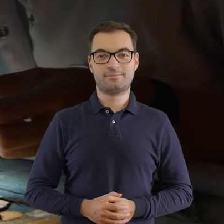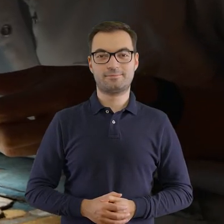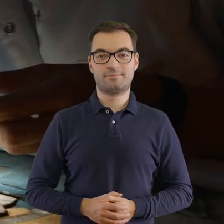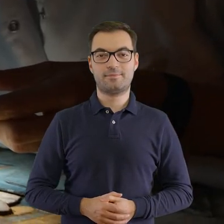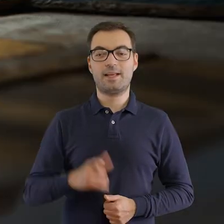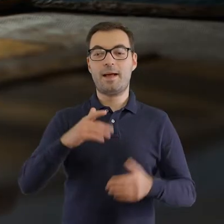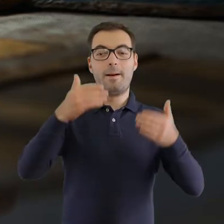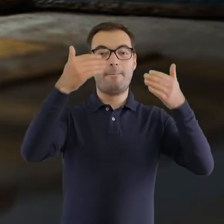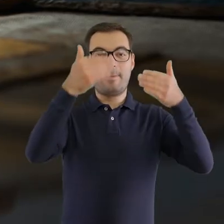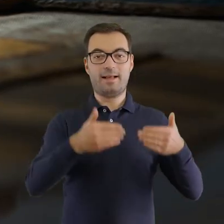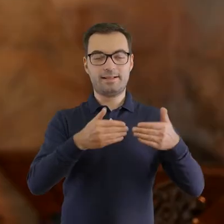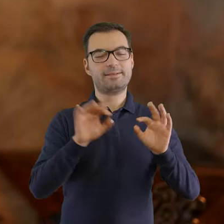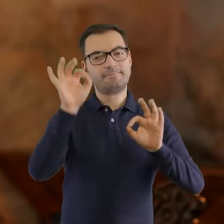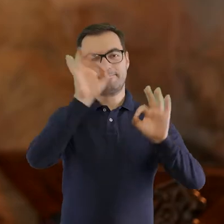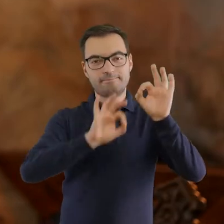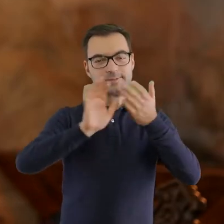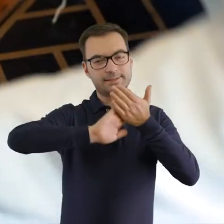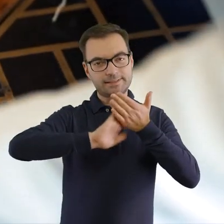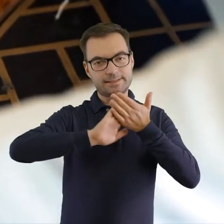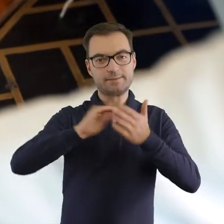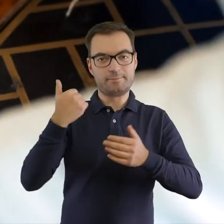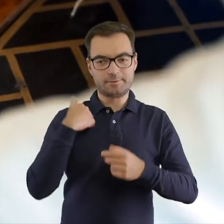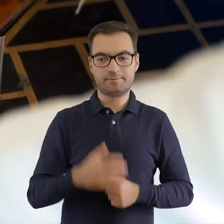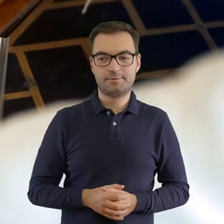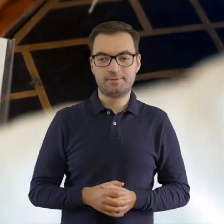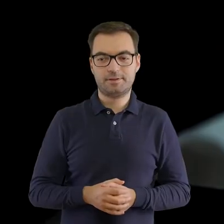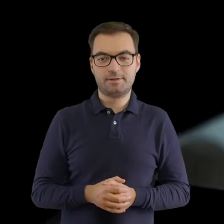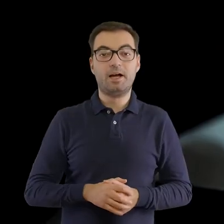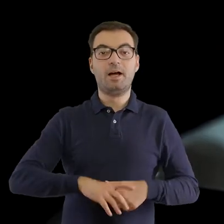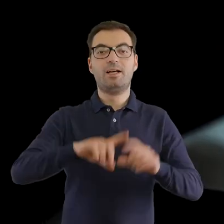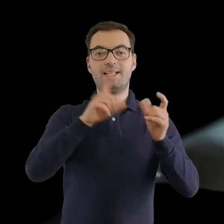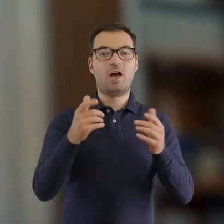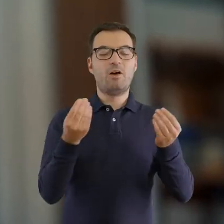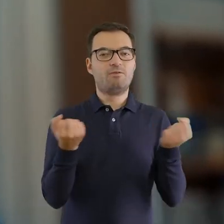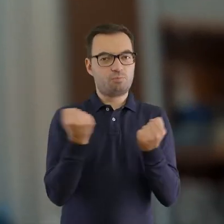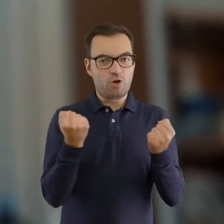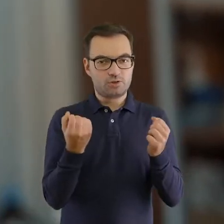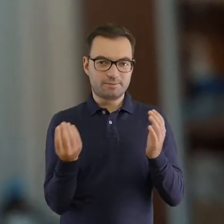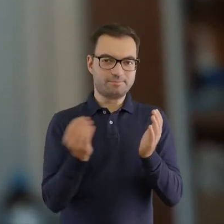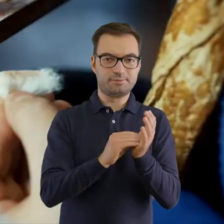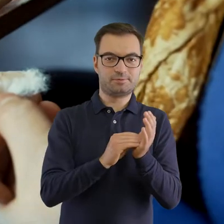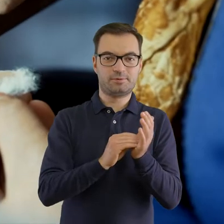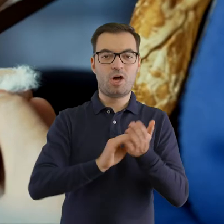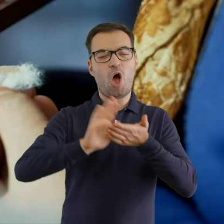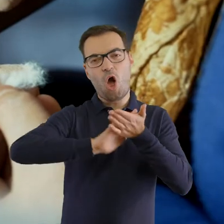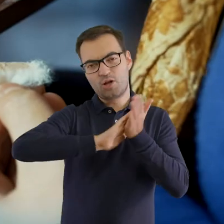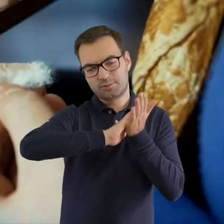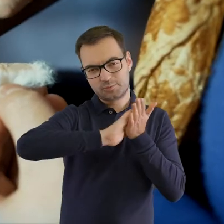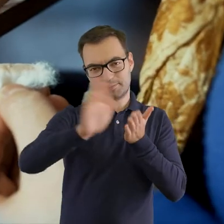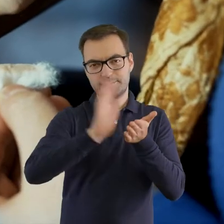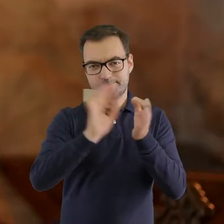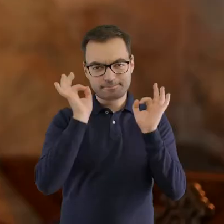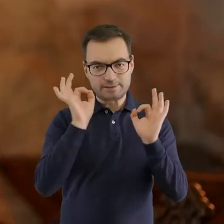Jeden z paneli poddany został konserwacji. Jego konstrukcja została wzmocniona, powierzchnia